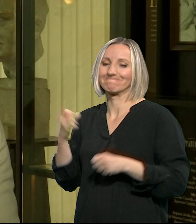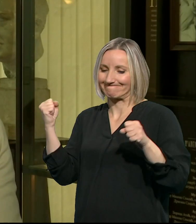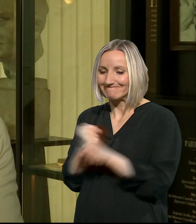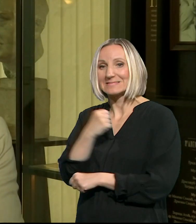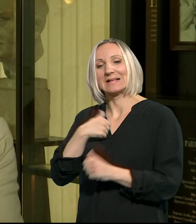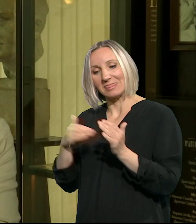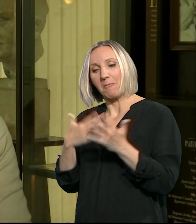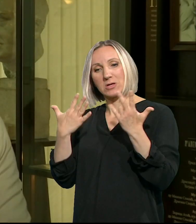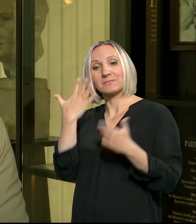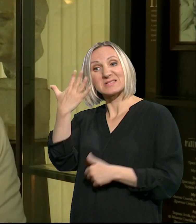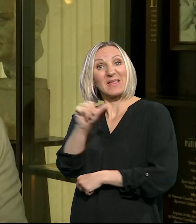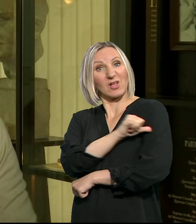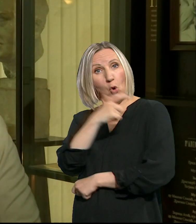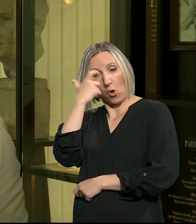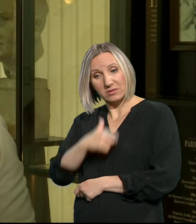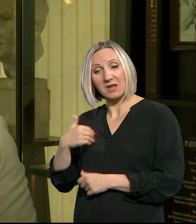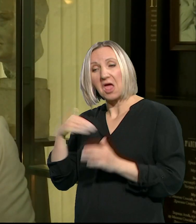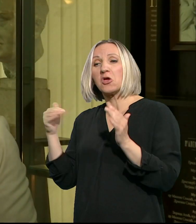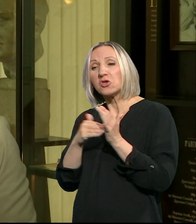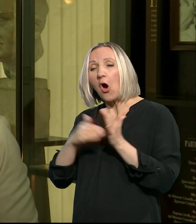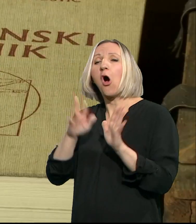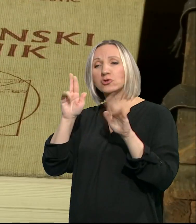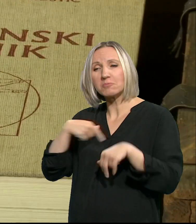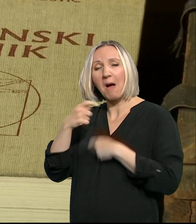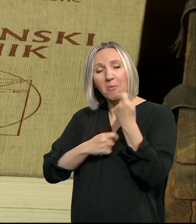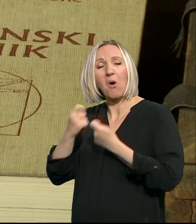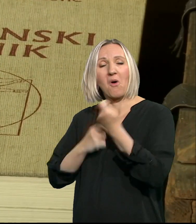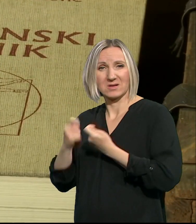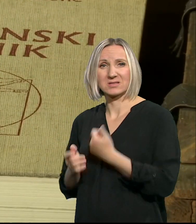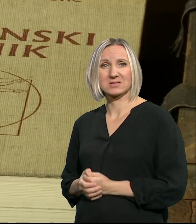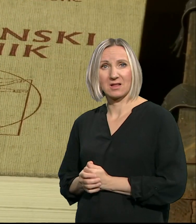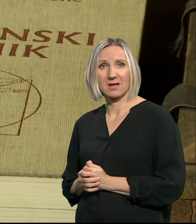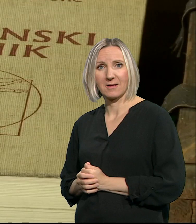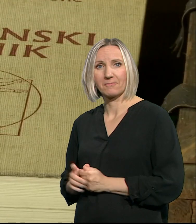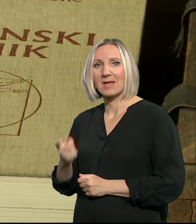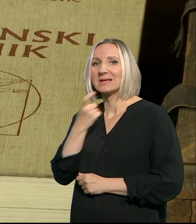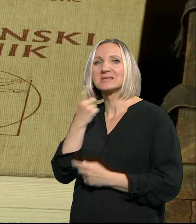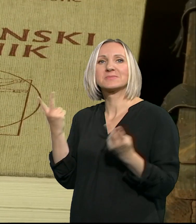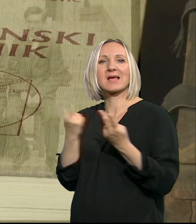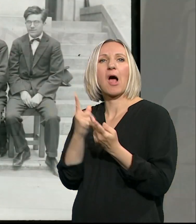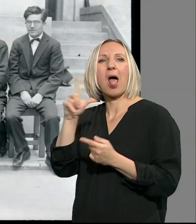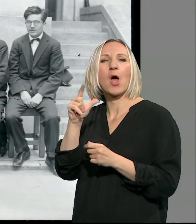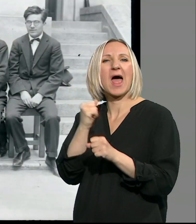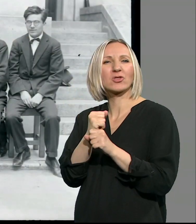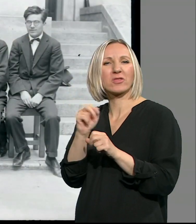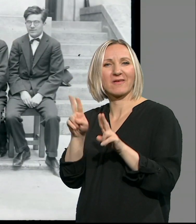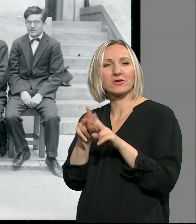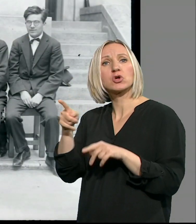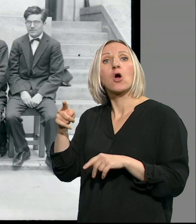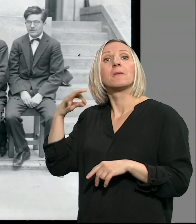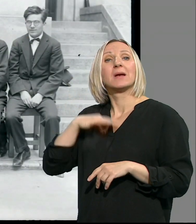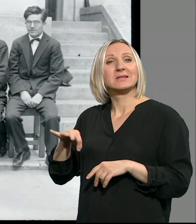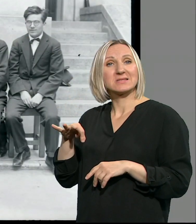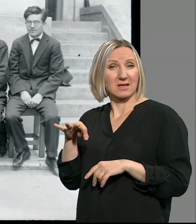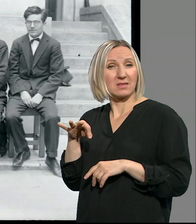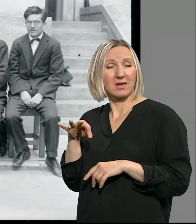je 85, šta bih ja još uradio? Srpski Da Vinci, kako su ga nazivali, bio je i predsednik antialkoholičarskog